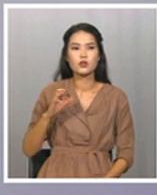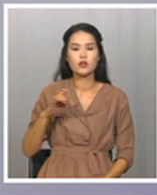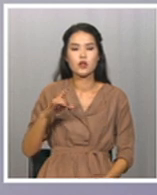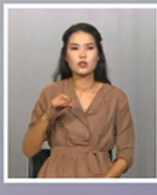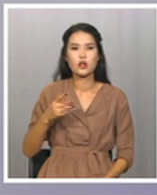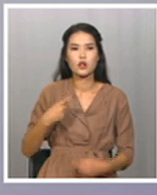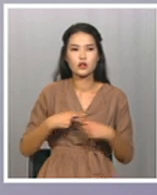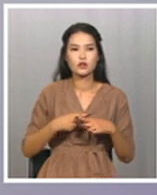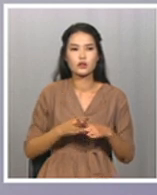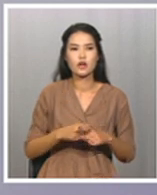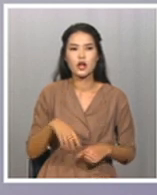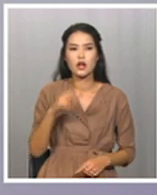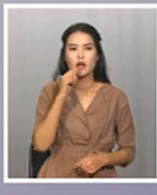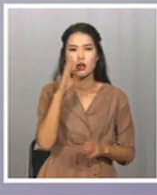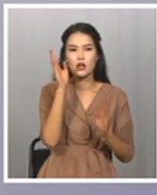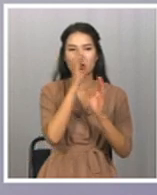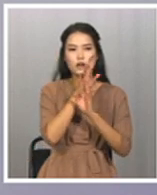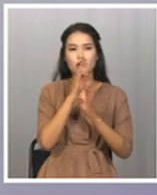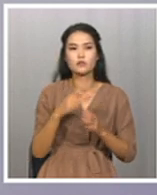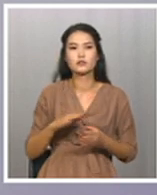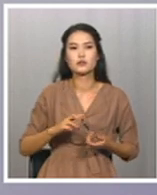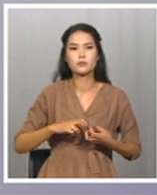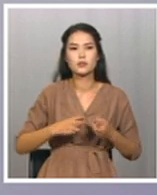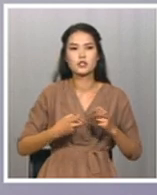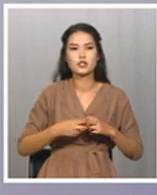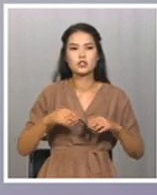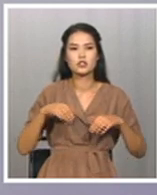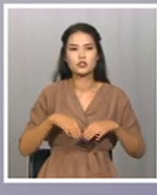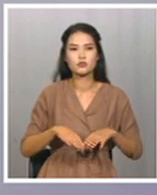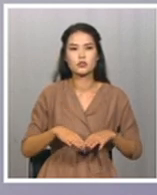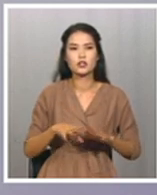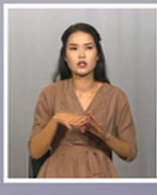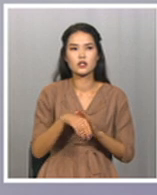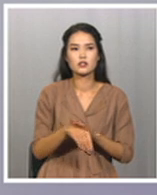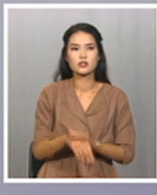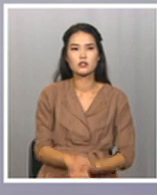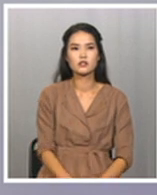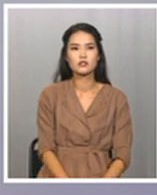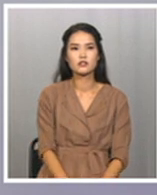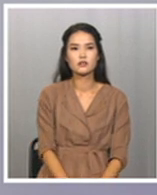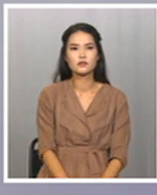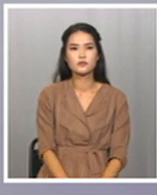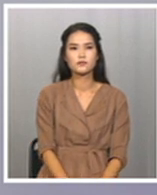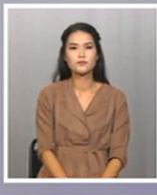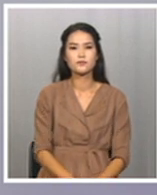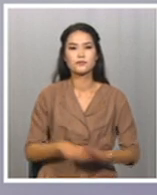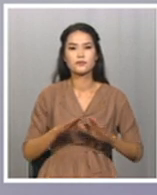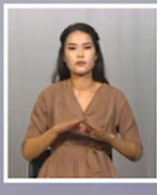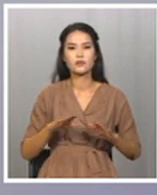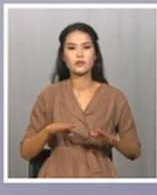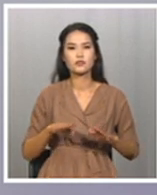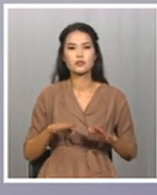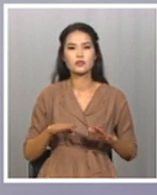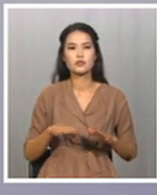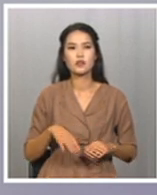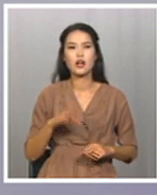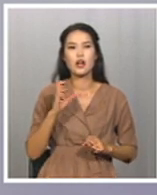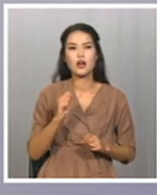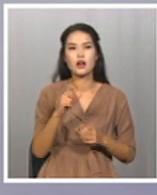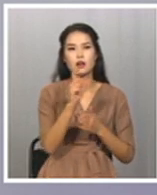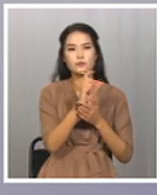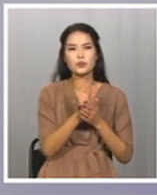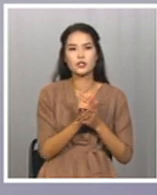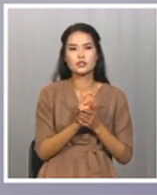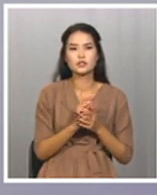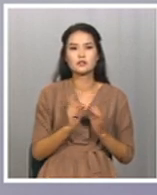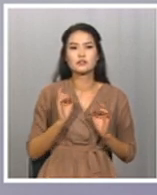Биотехнология экологиялық мәселелерді шешуге қатысады. Оқушылар, А мәтінінің